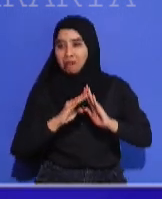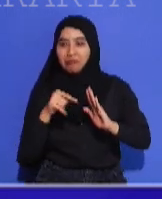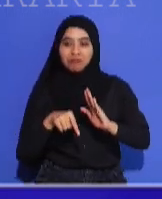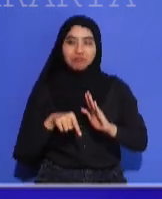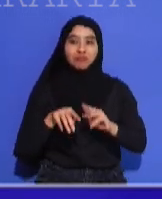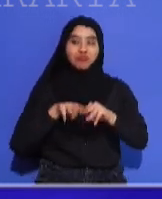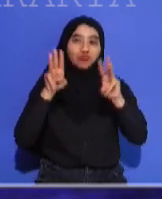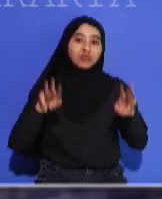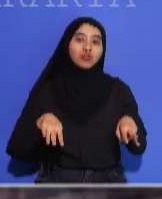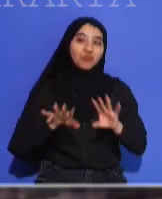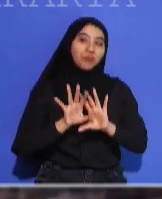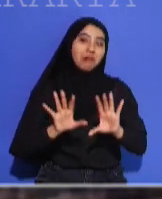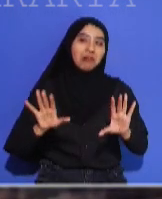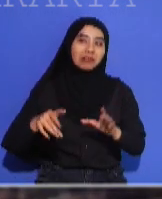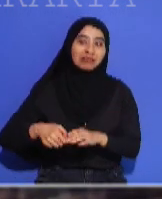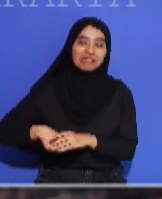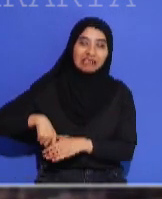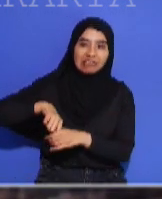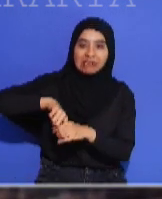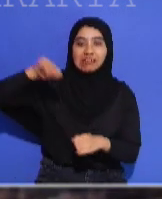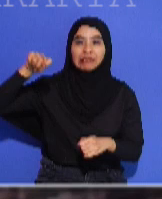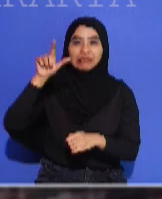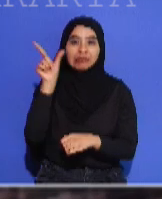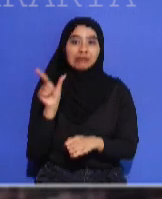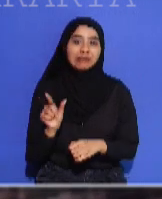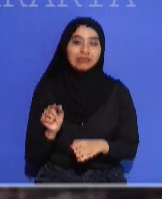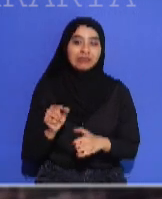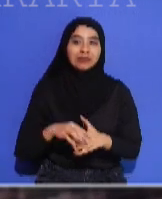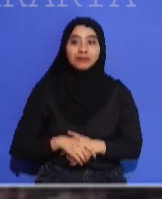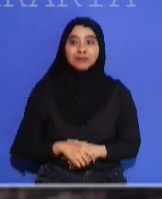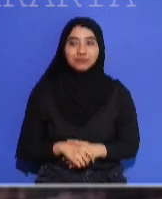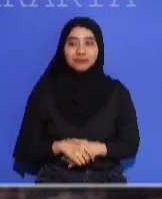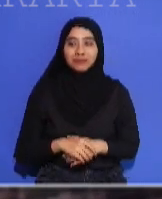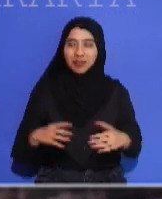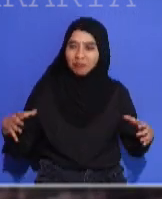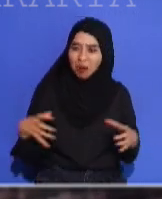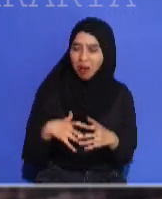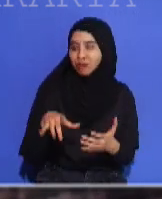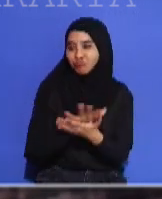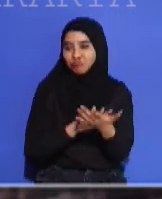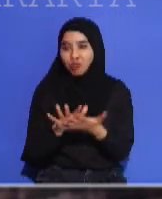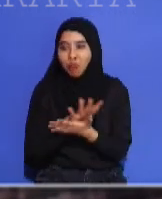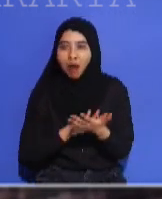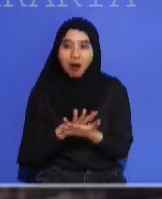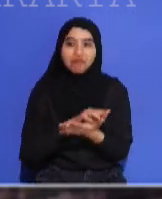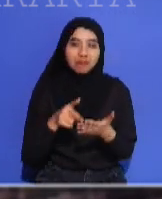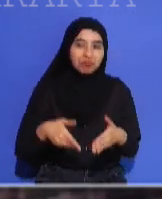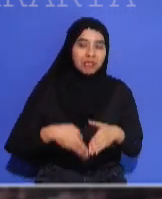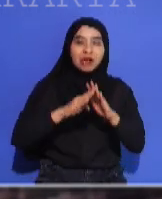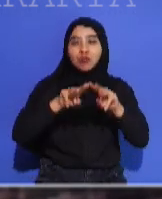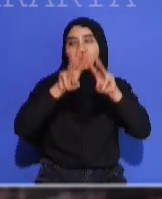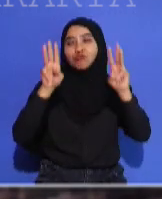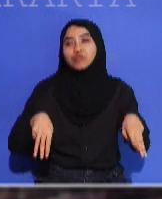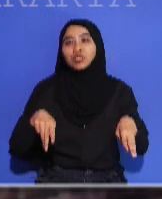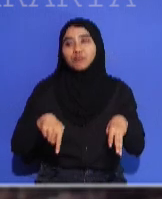pantol dengan konsep perpaduan antara sanggar sebagai pusat olah rasa raga dan olah pikir berdirinya museum ini sebagai